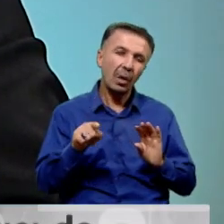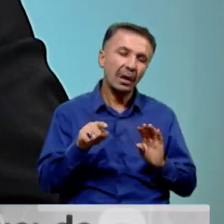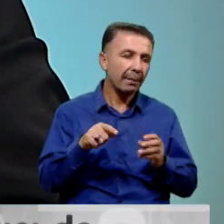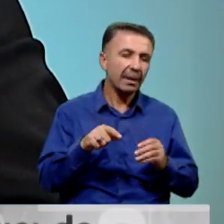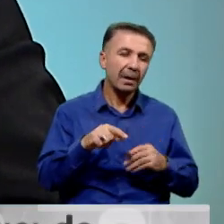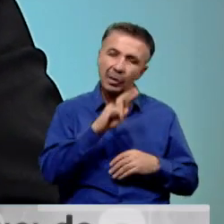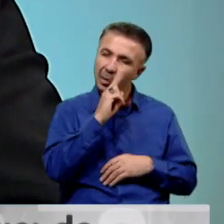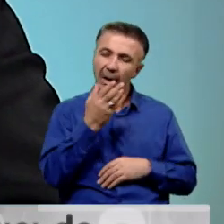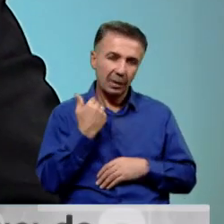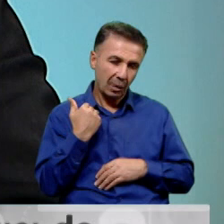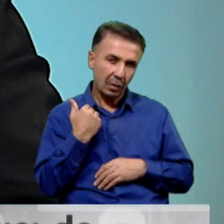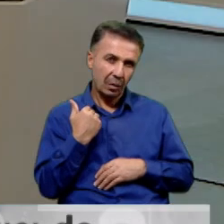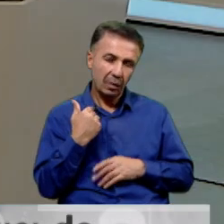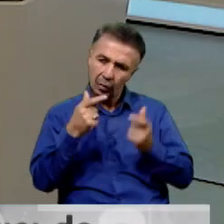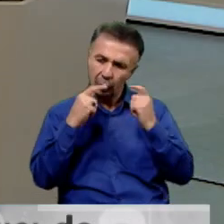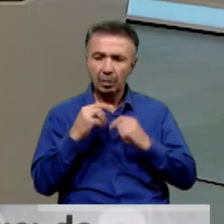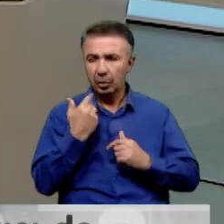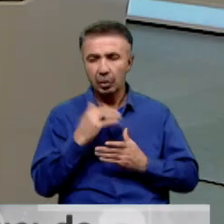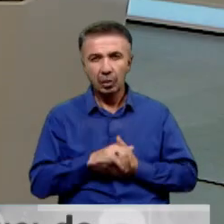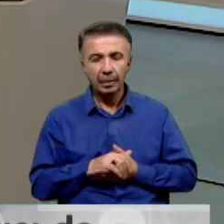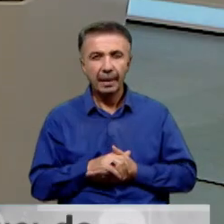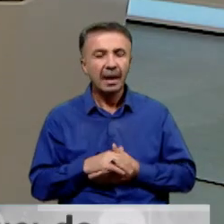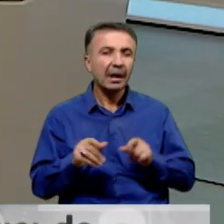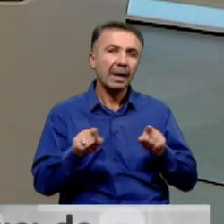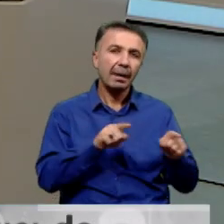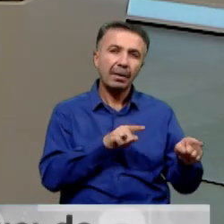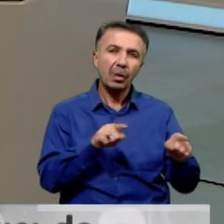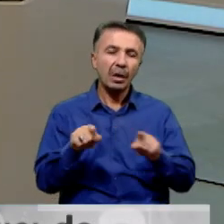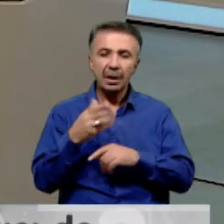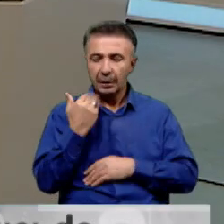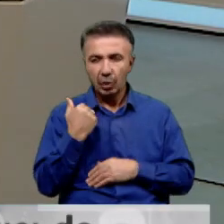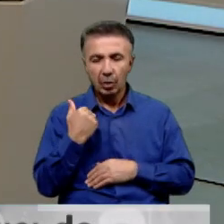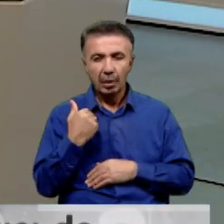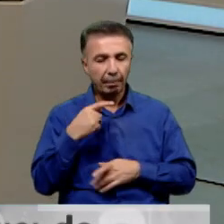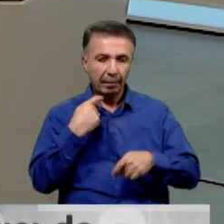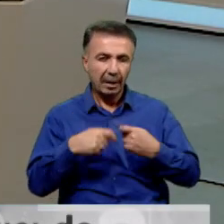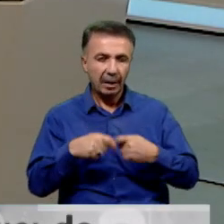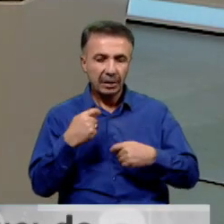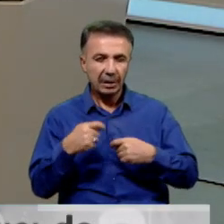vebali altına girmezler. Yani herhangi bir yönlendirme ve bankacılık Evet. anlamında bir